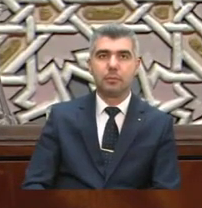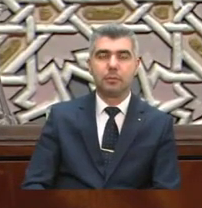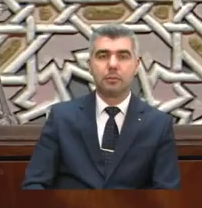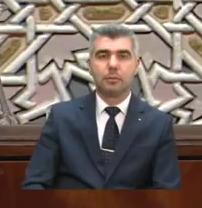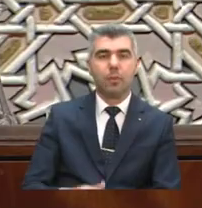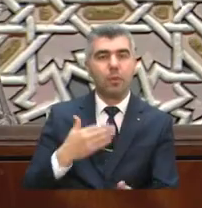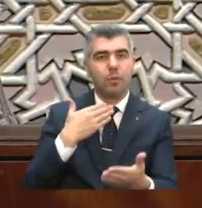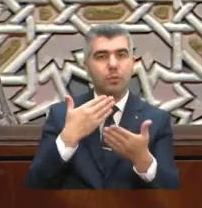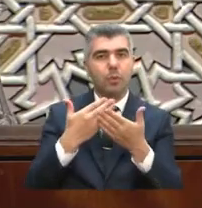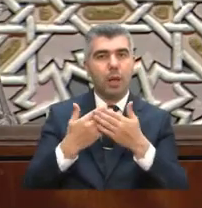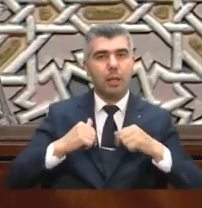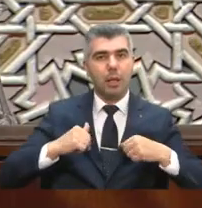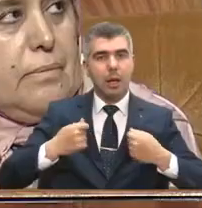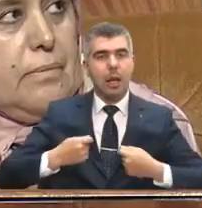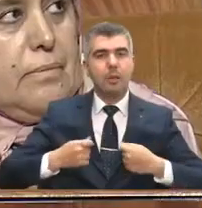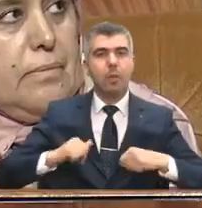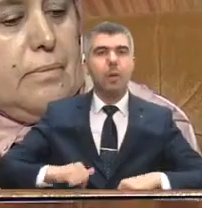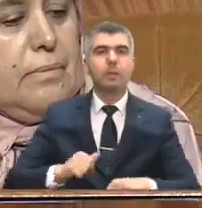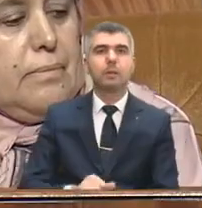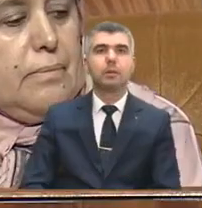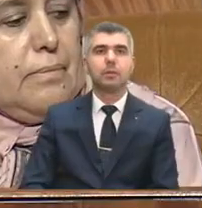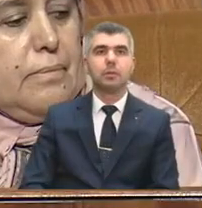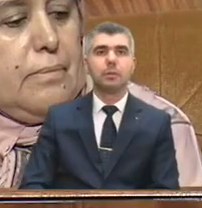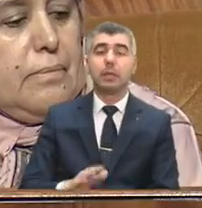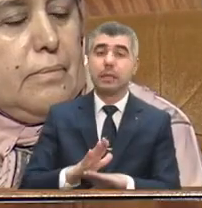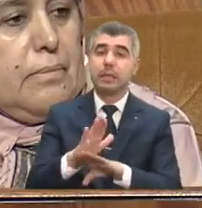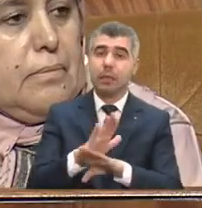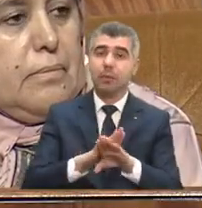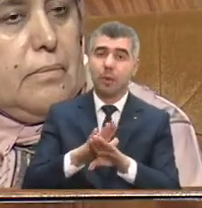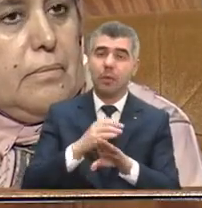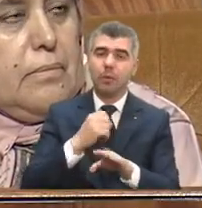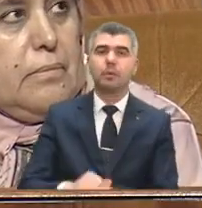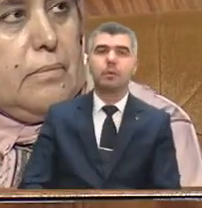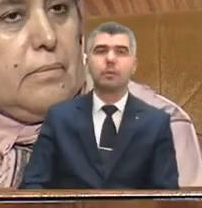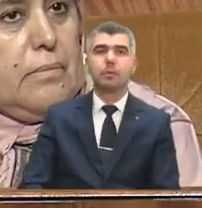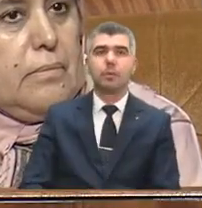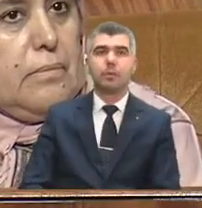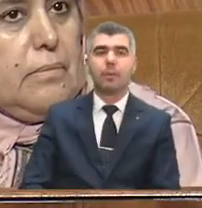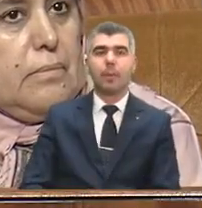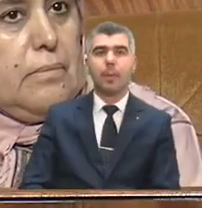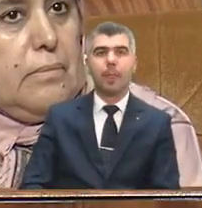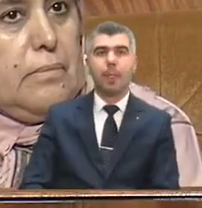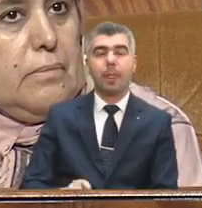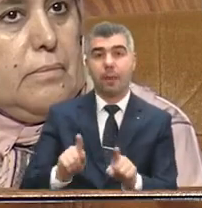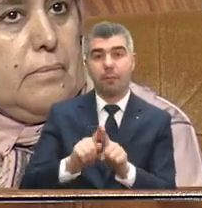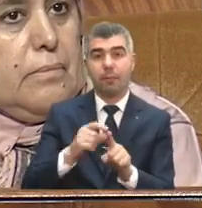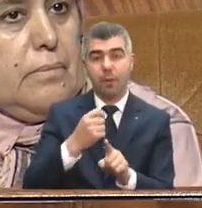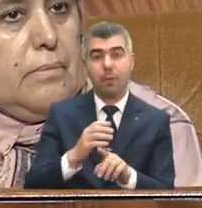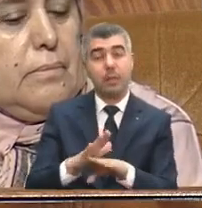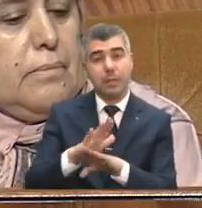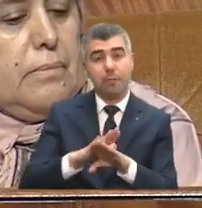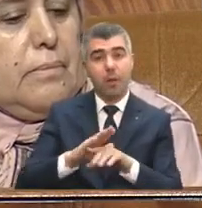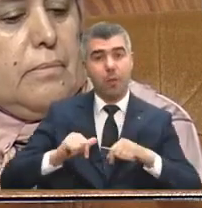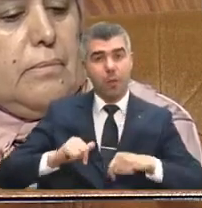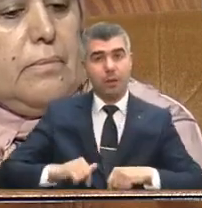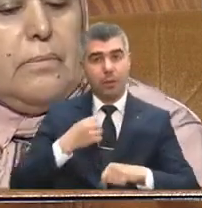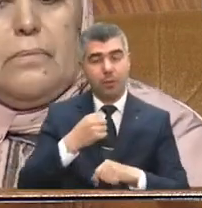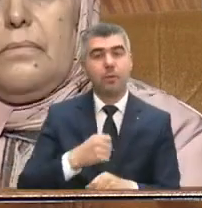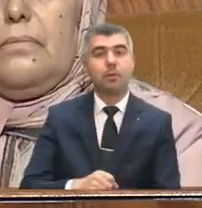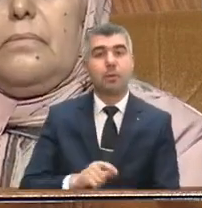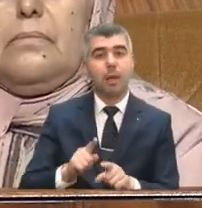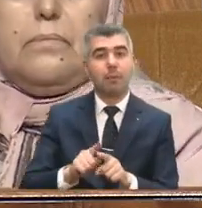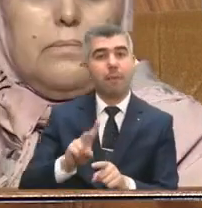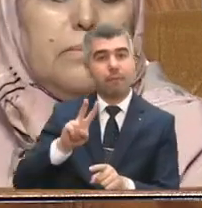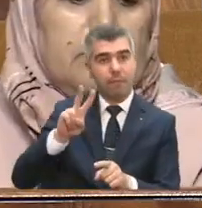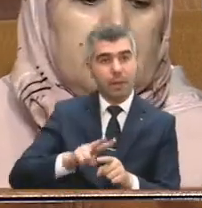شكرا سيد الرئيس. سيد الوزير سامحي سيد الوزير هذا كاين غنتسلح من ذكري وقع. اسمح لي سيد الوزير ان اقول